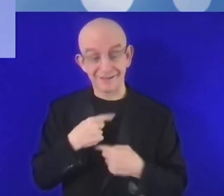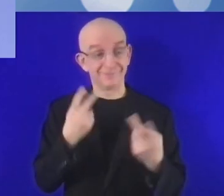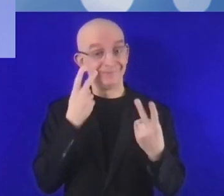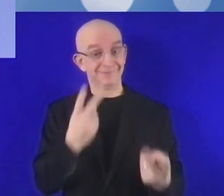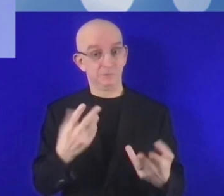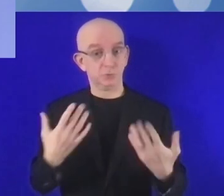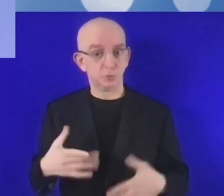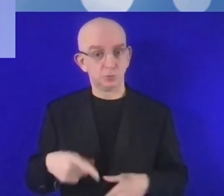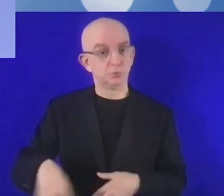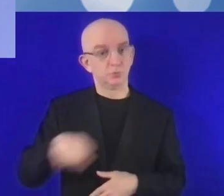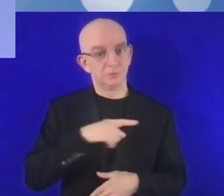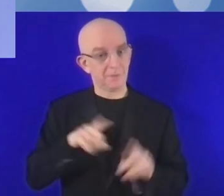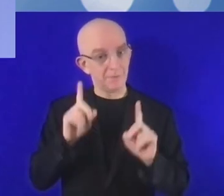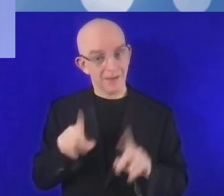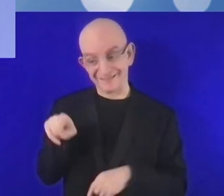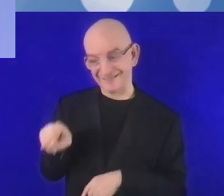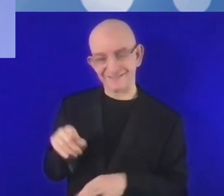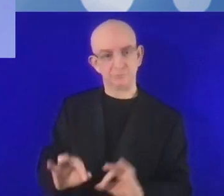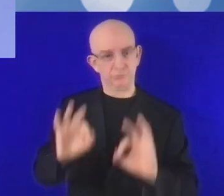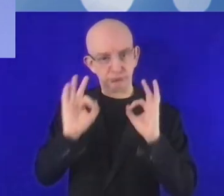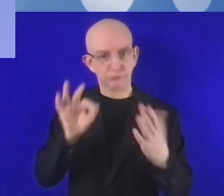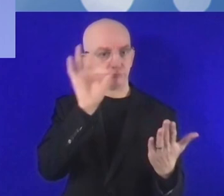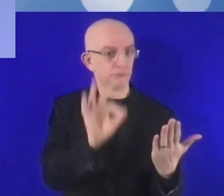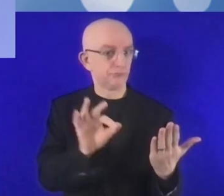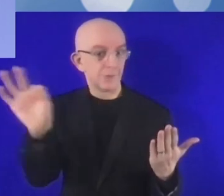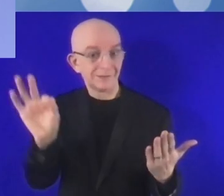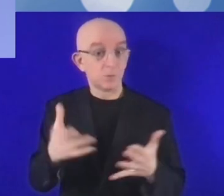развитии. Нельзя тут допустить ошибку.